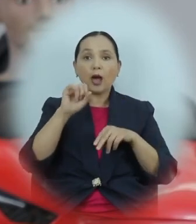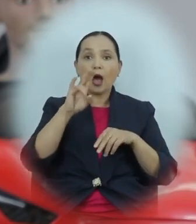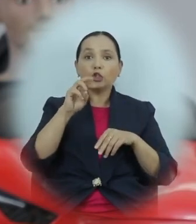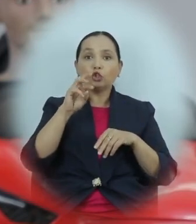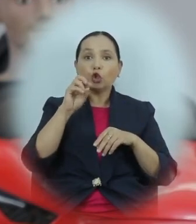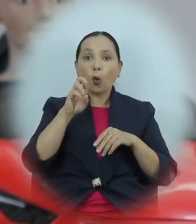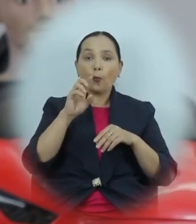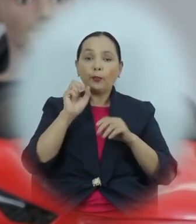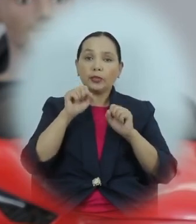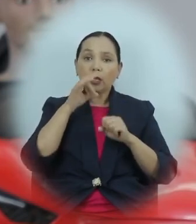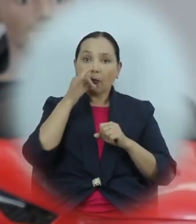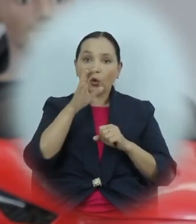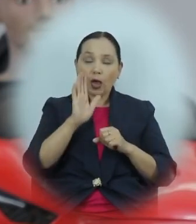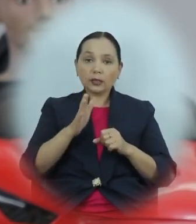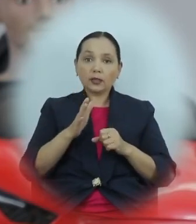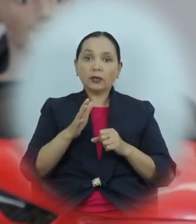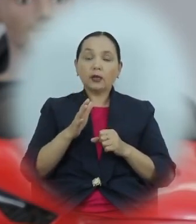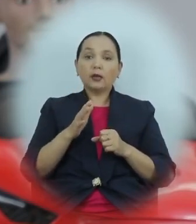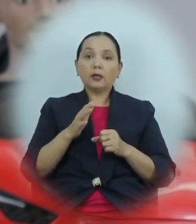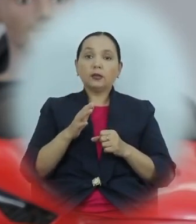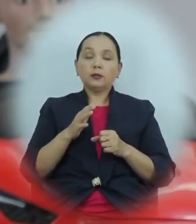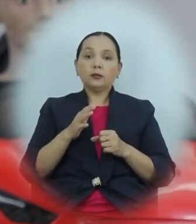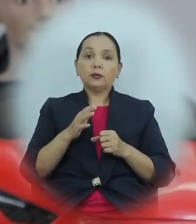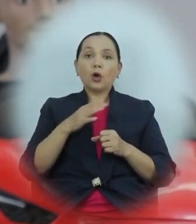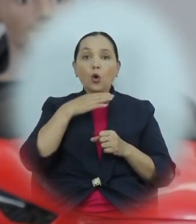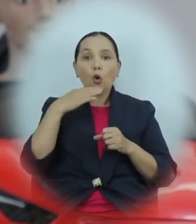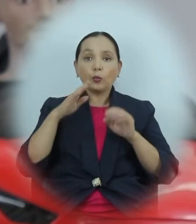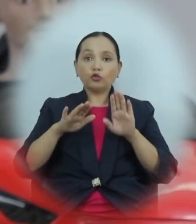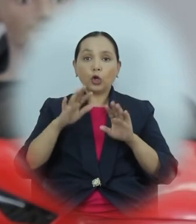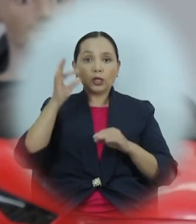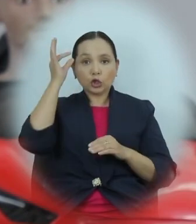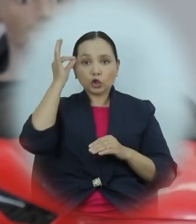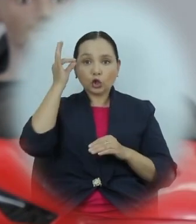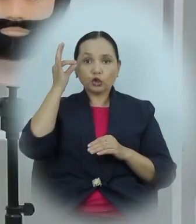bo'ladi. Bu nasadga bizda ko'p joylarda soch